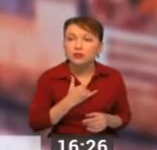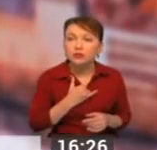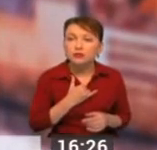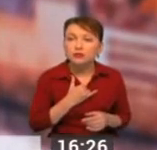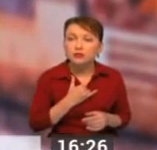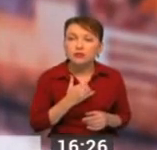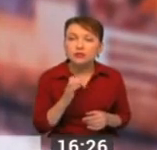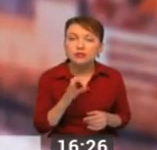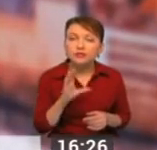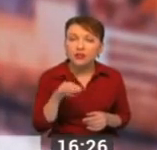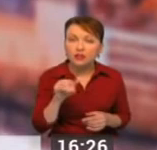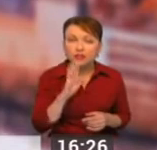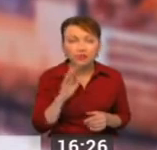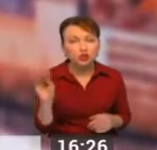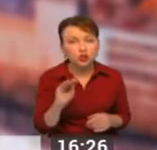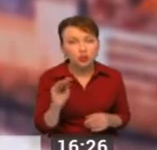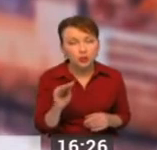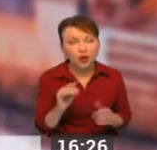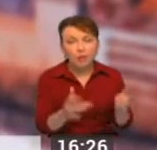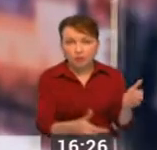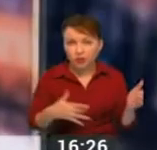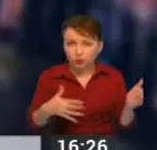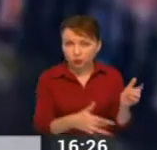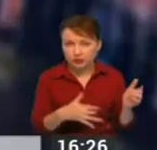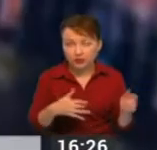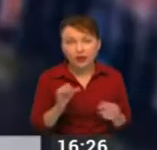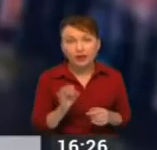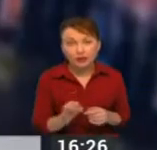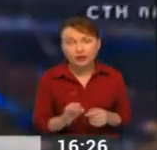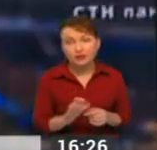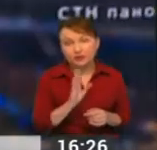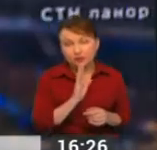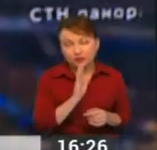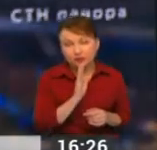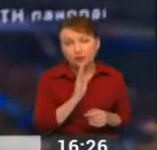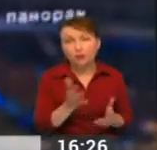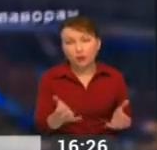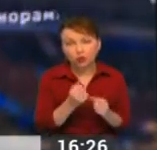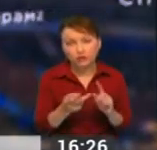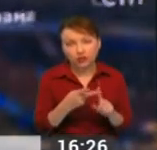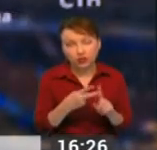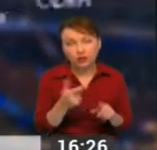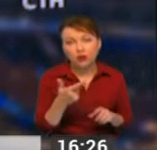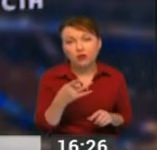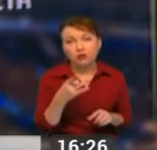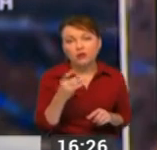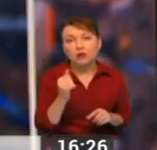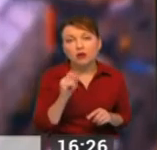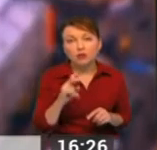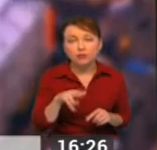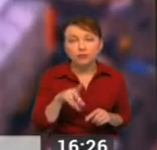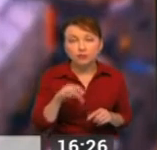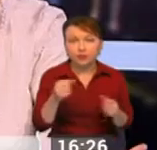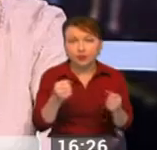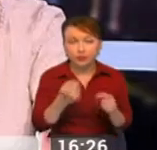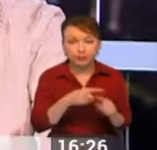Алексеенко, она из Житомира, бандуристка, и она получила второе гран-при – это в номинации